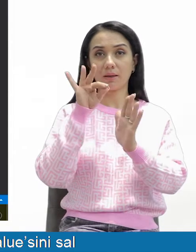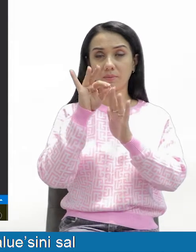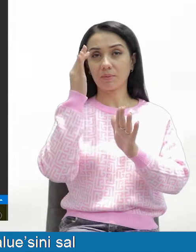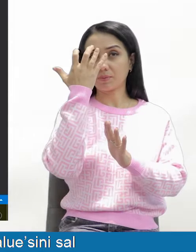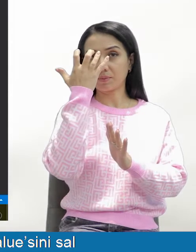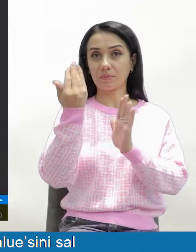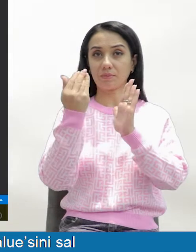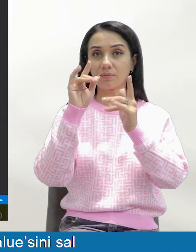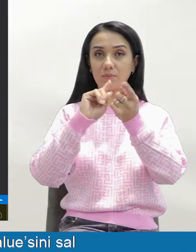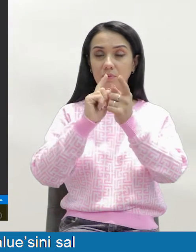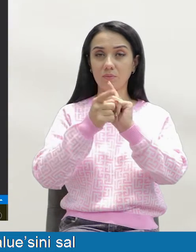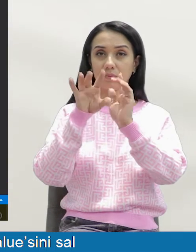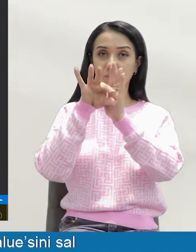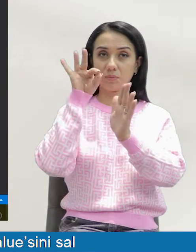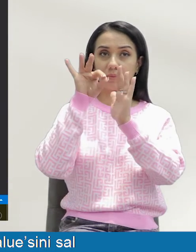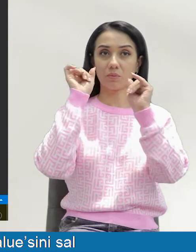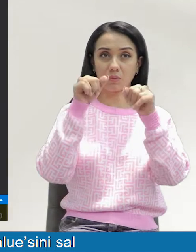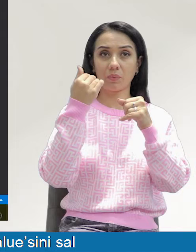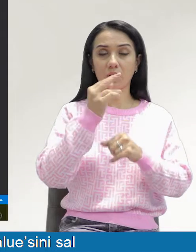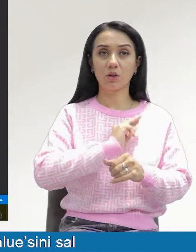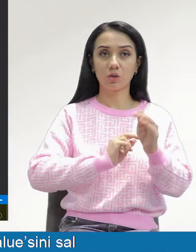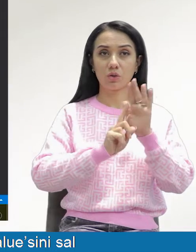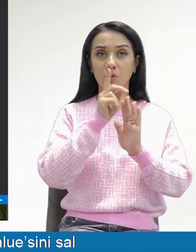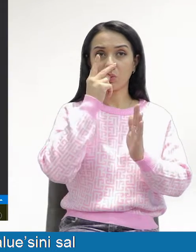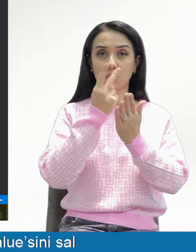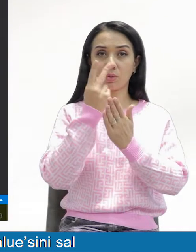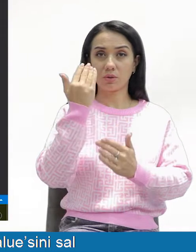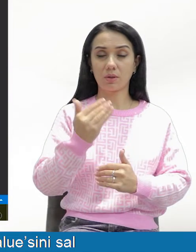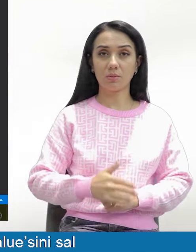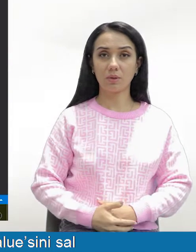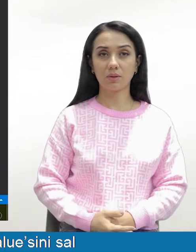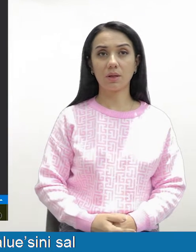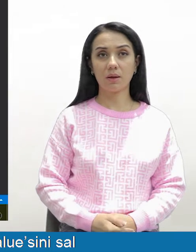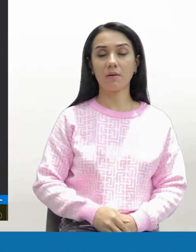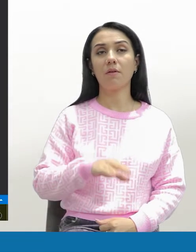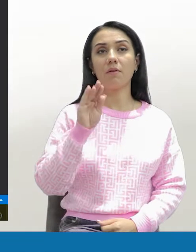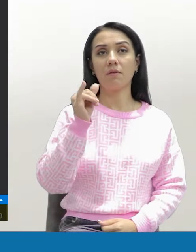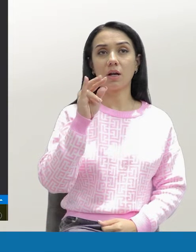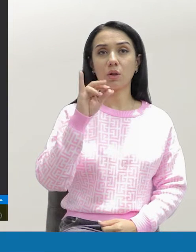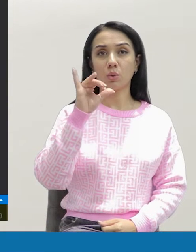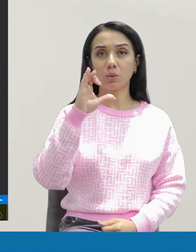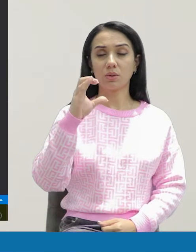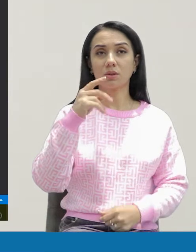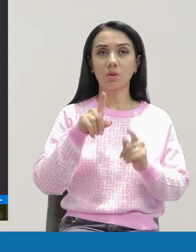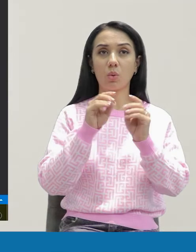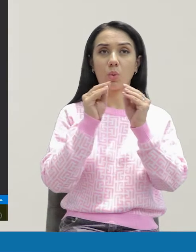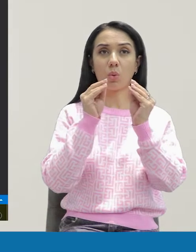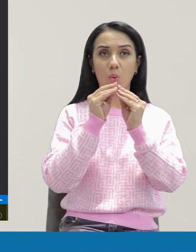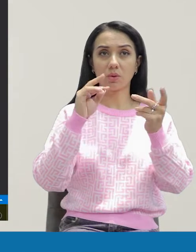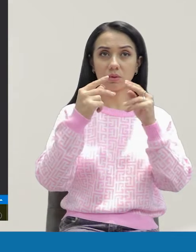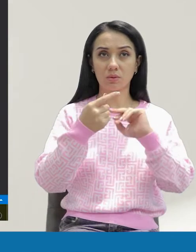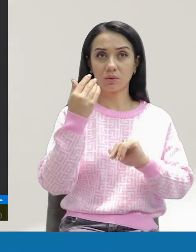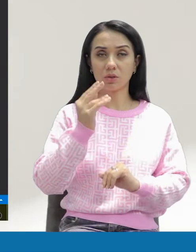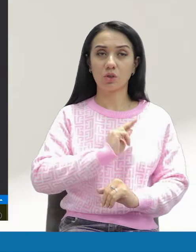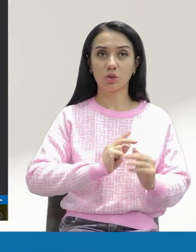mumkin bo'ladi. Mana ishga tushirib sizlarga ko'rsataman. Bu valuesini sal o'zgartirib qo'yamiz. Mana 10